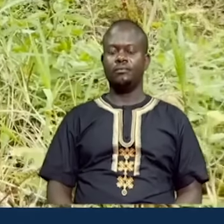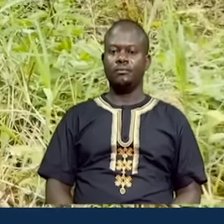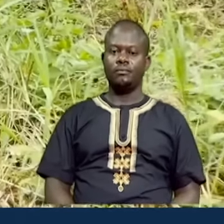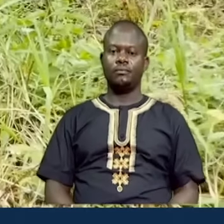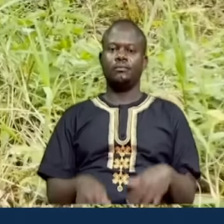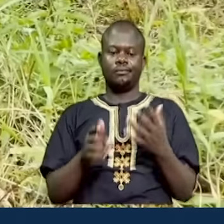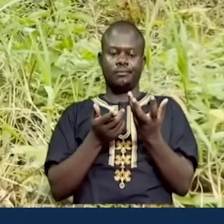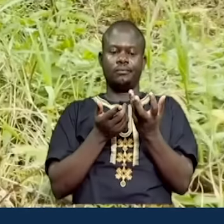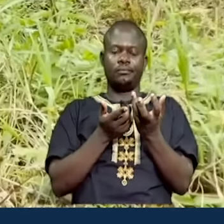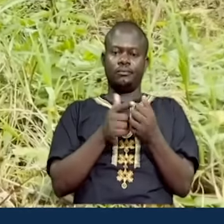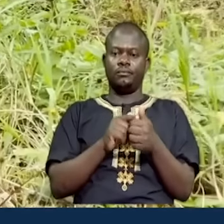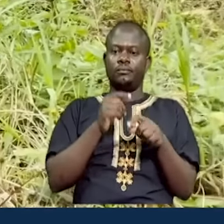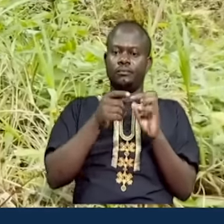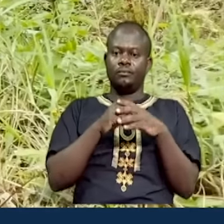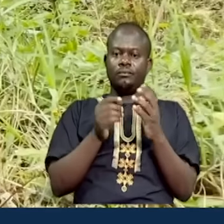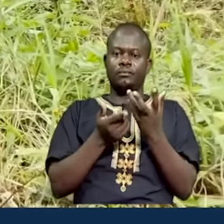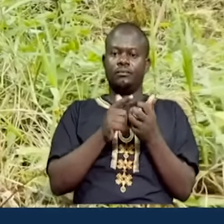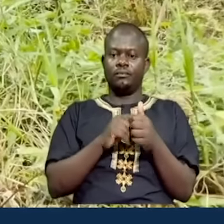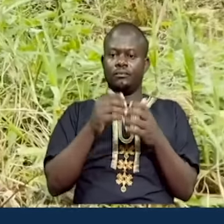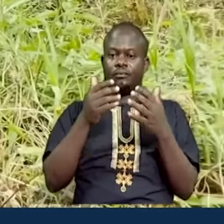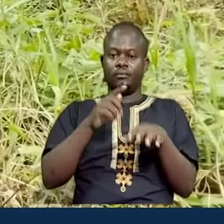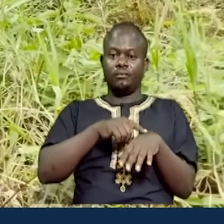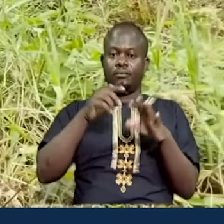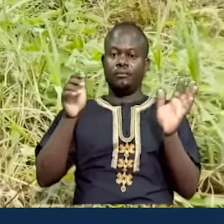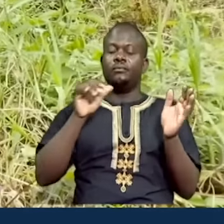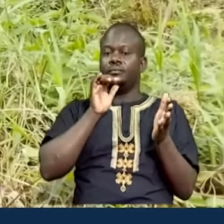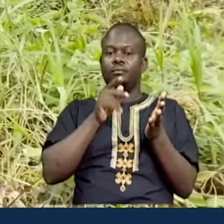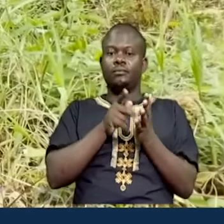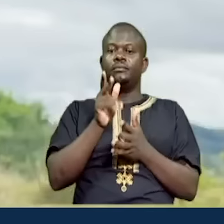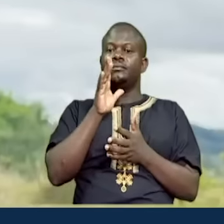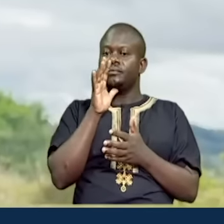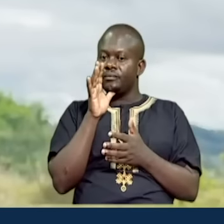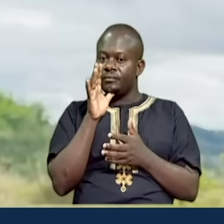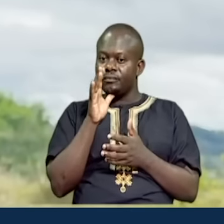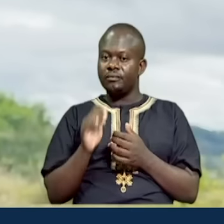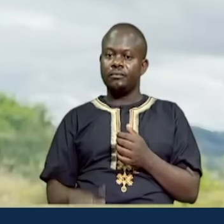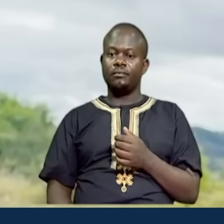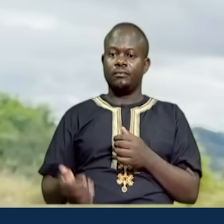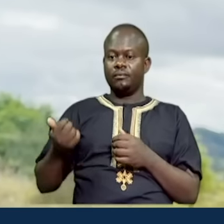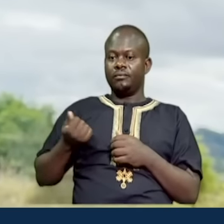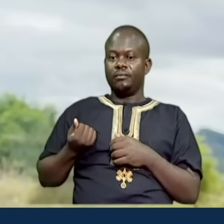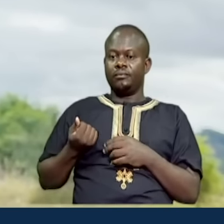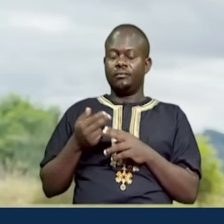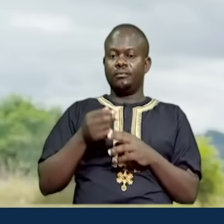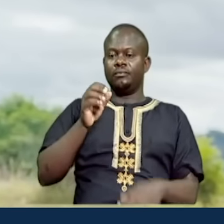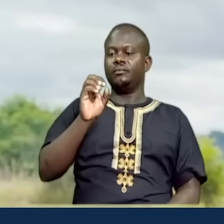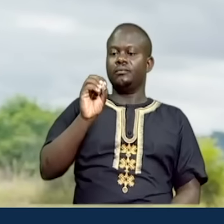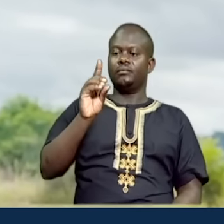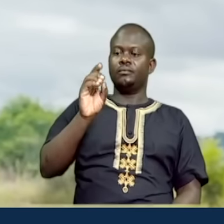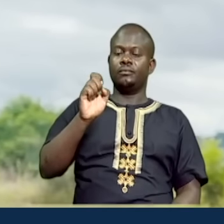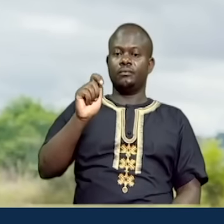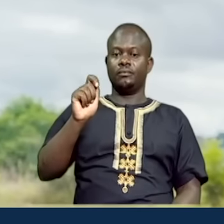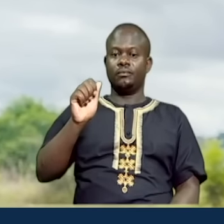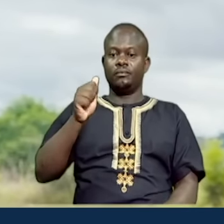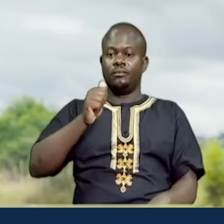mu kutubarira hashize igihe tutarishyurwa n'icyo dutegereje hari umukobwa witwa Mureke Isoni Odeta n'uwanjye